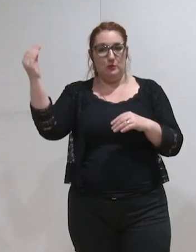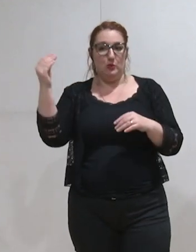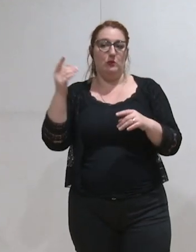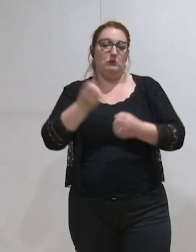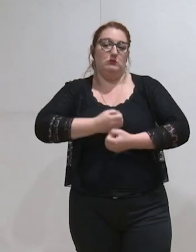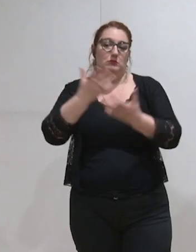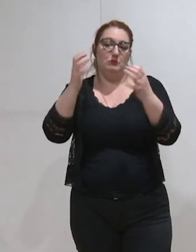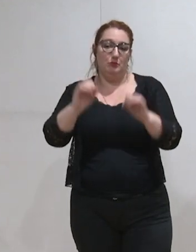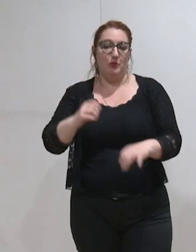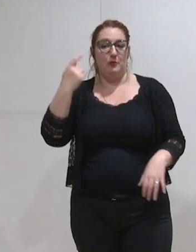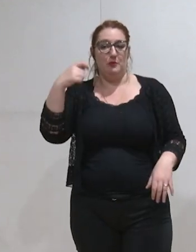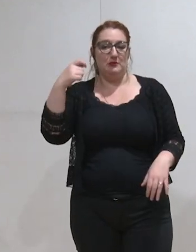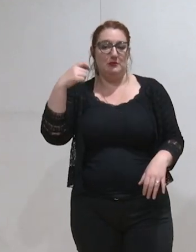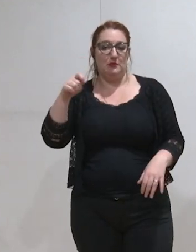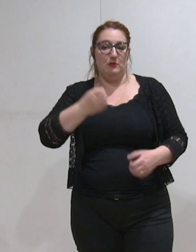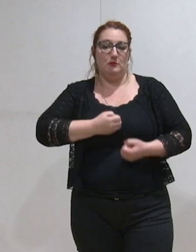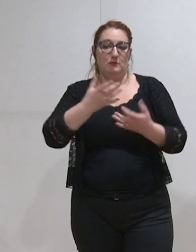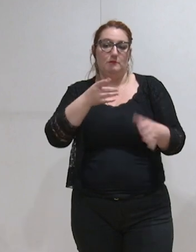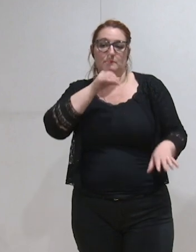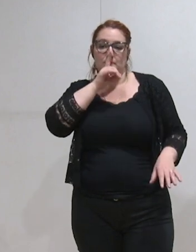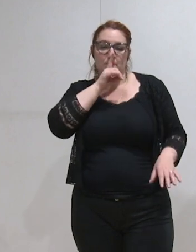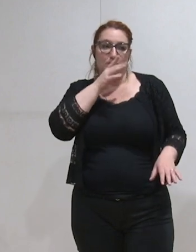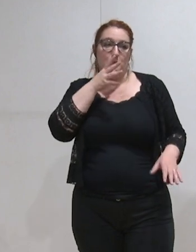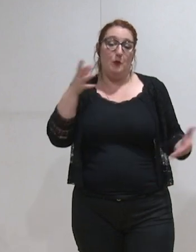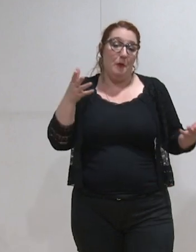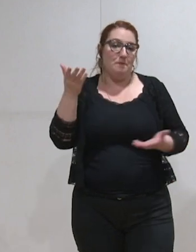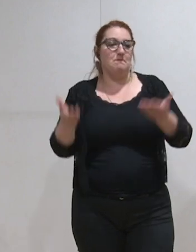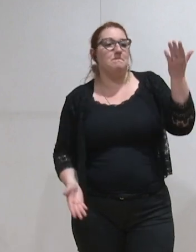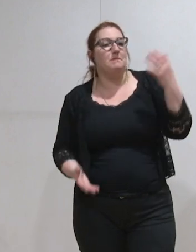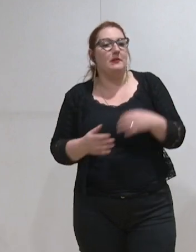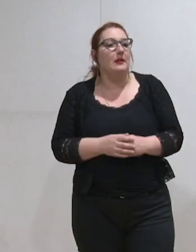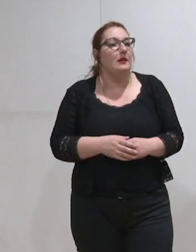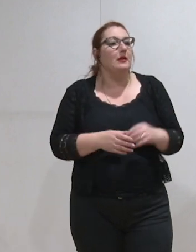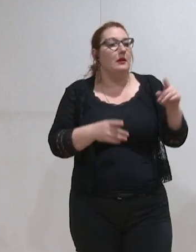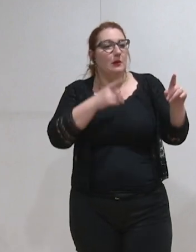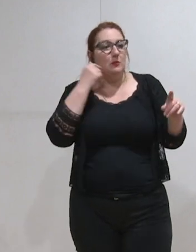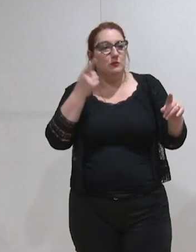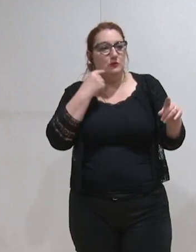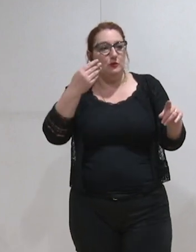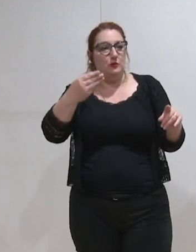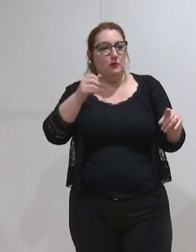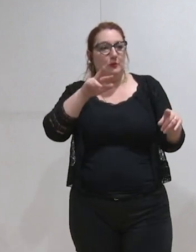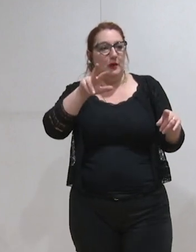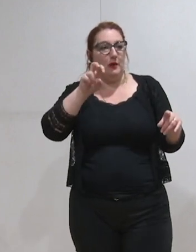peuvent parler un de président qui lui ne peut pas s'exprimer et je donne la parole donc à Monsieur Merot